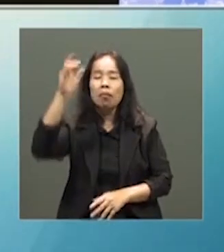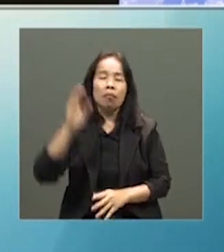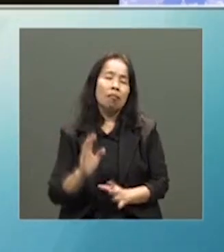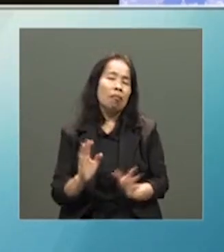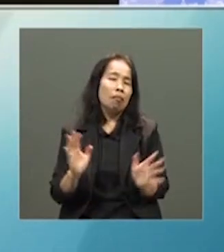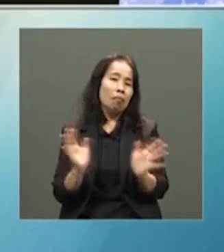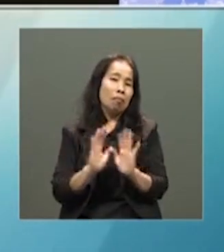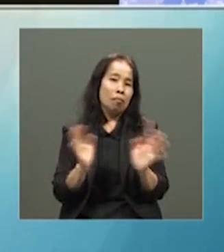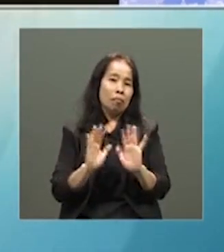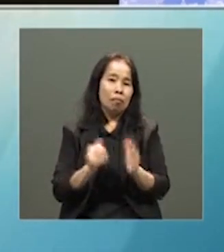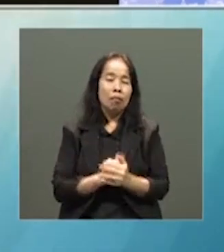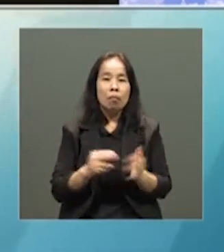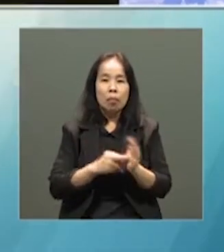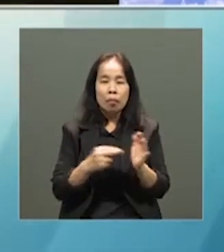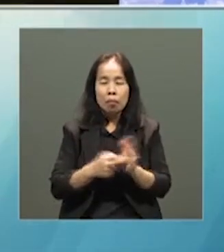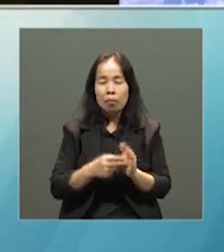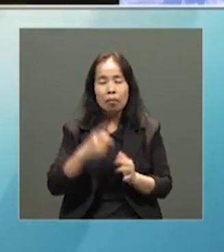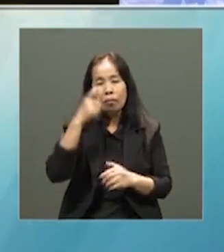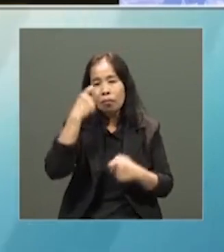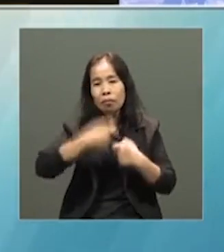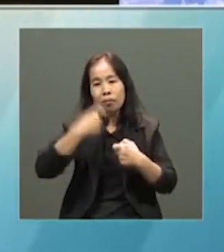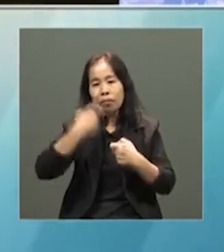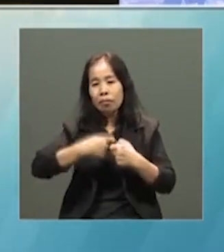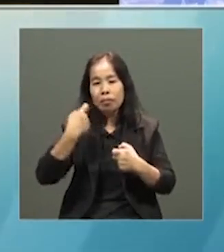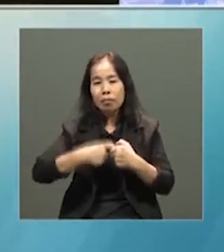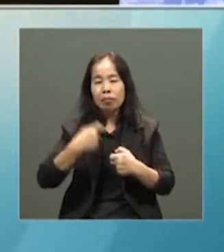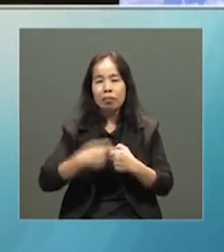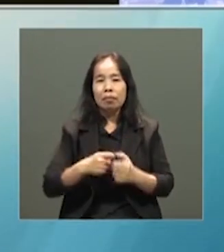ก 3-400,000 คนจะตรวจทั้งหมดเนี่ยไม่คุ้ม